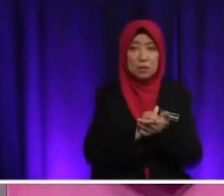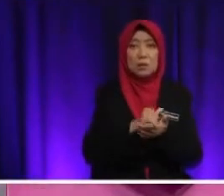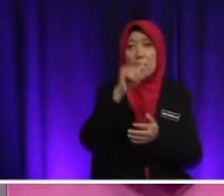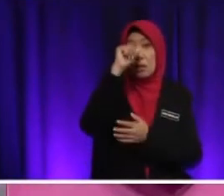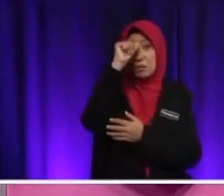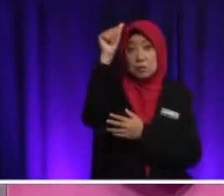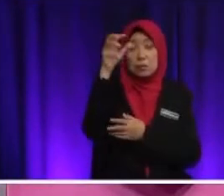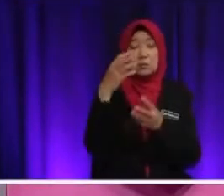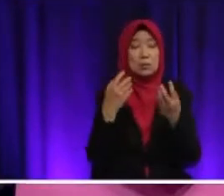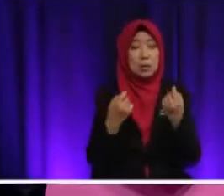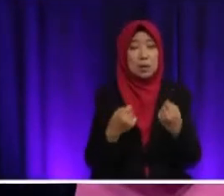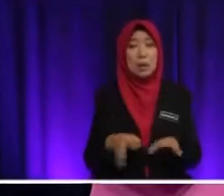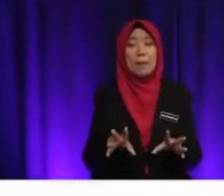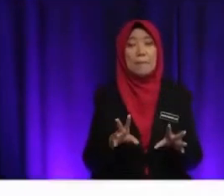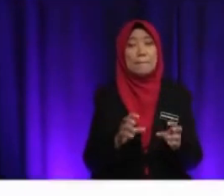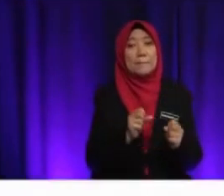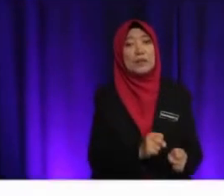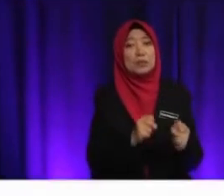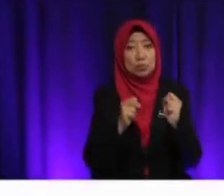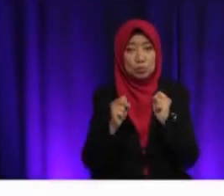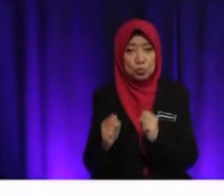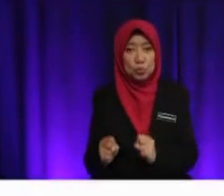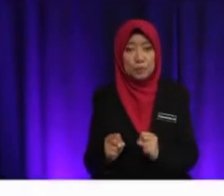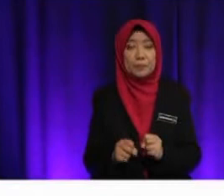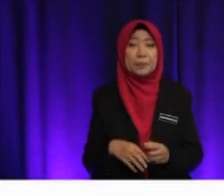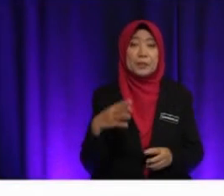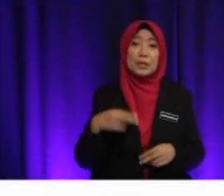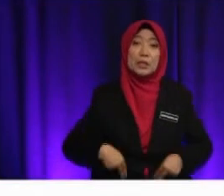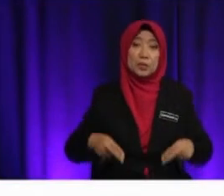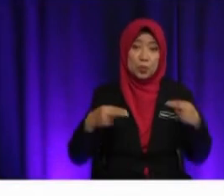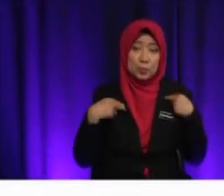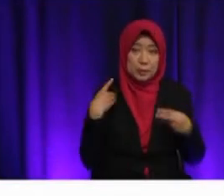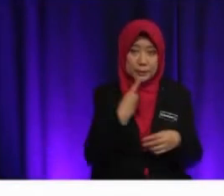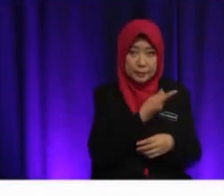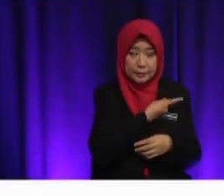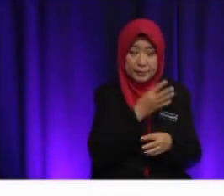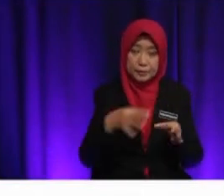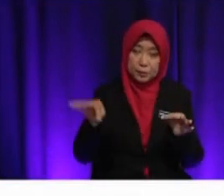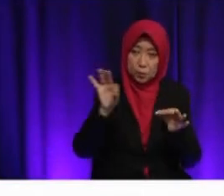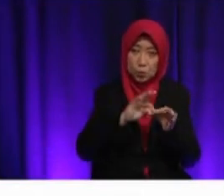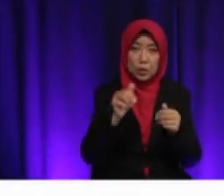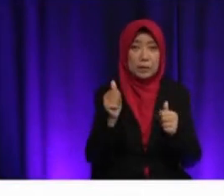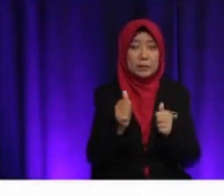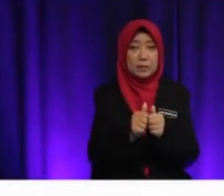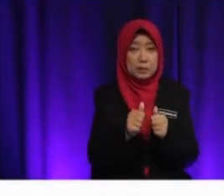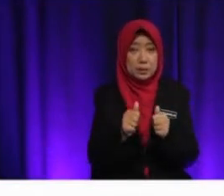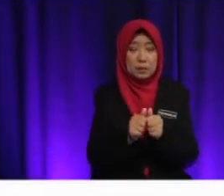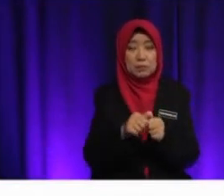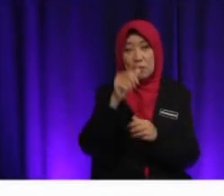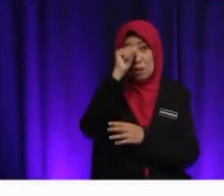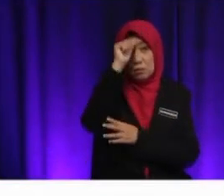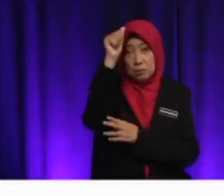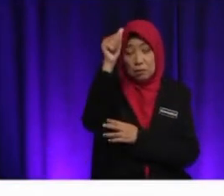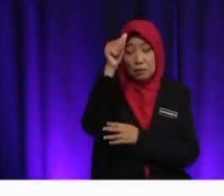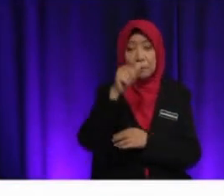telah mengatur kehidupan manusia bersesuaian dengan peraturan dan juga ketetapan Allah. Kita saja rasa kita hebat. Oh,